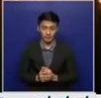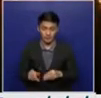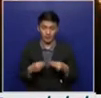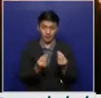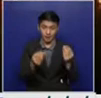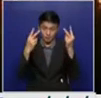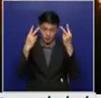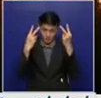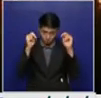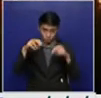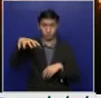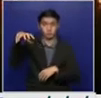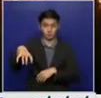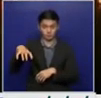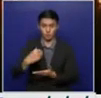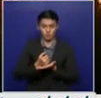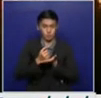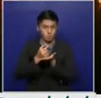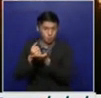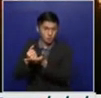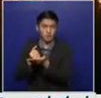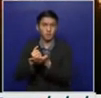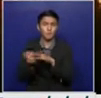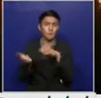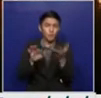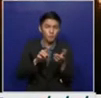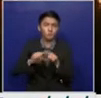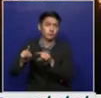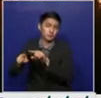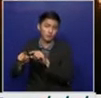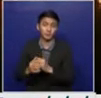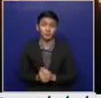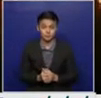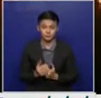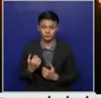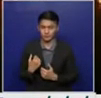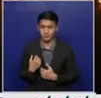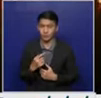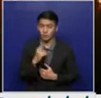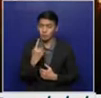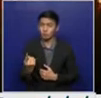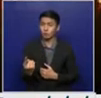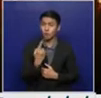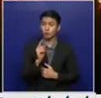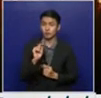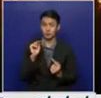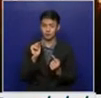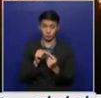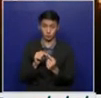โดยกองทุนช่วยเหลือผู้ประสบภัยสำนักนายกรัฐมนตรีเรื่องร้องเรียนจากท่านจำกำนัน